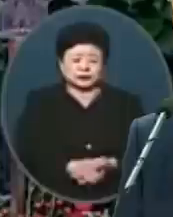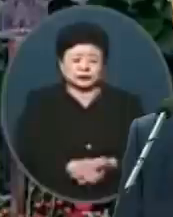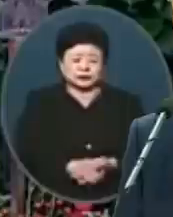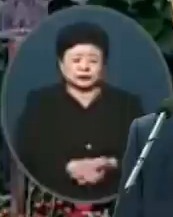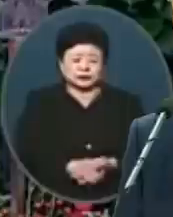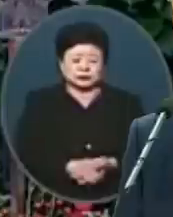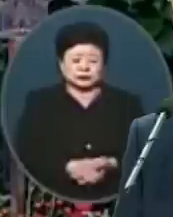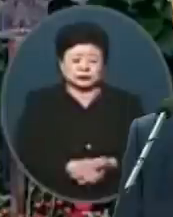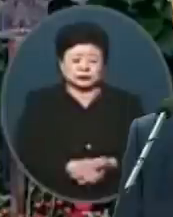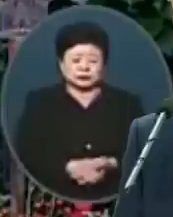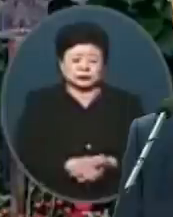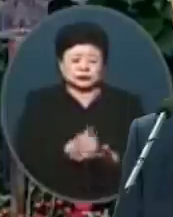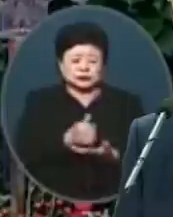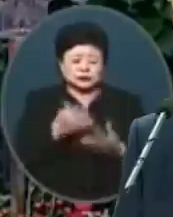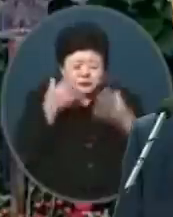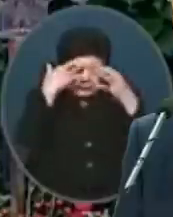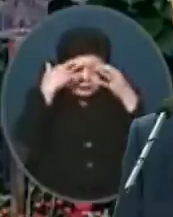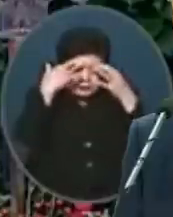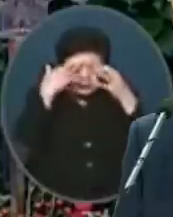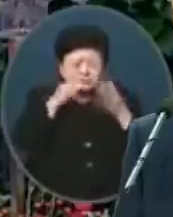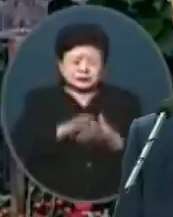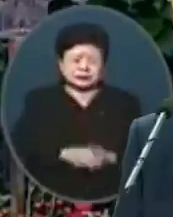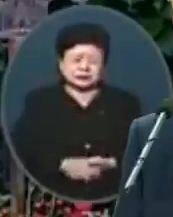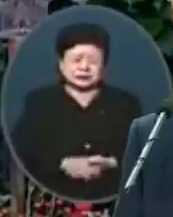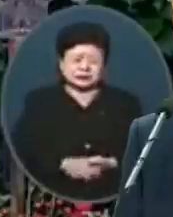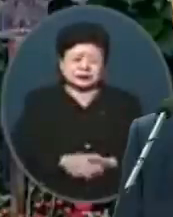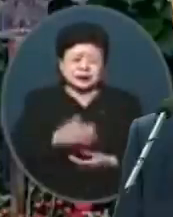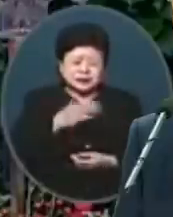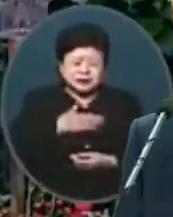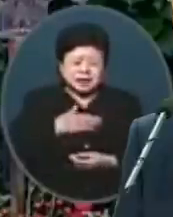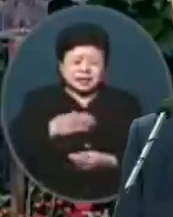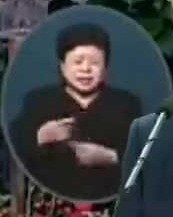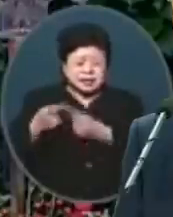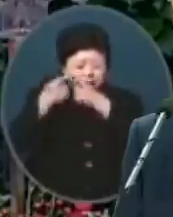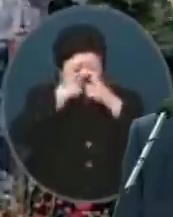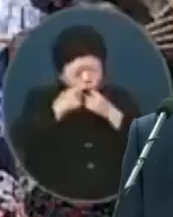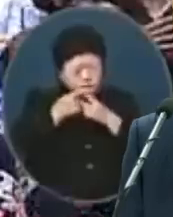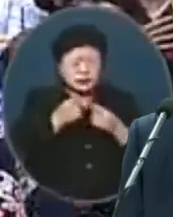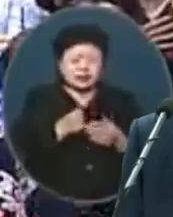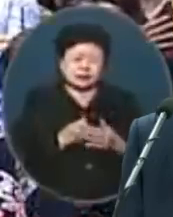여러분께서 한번 따라 말씀하십시오. 그가 찔림은 나의 허물 때문이요.